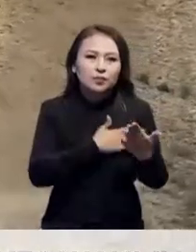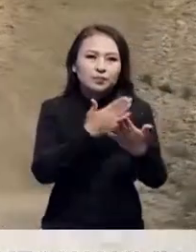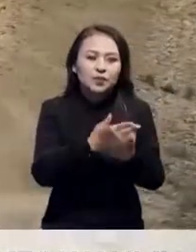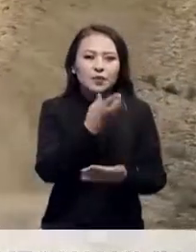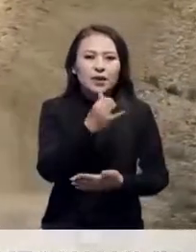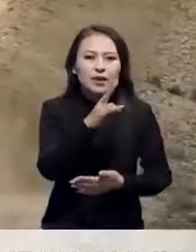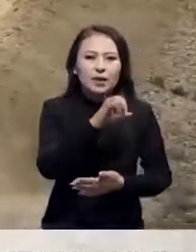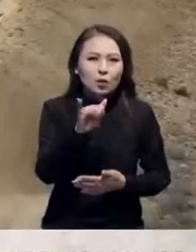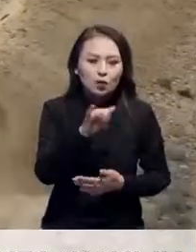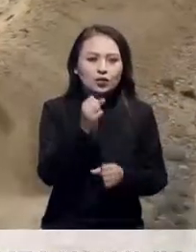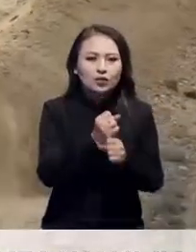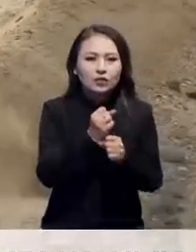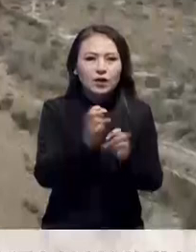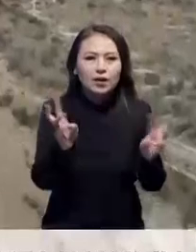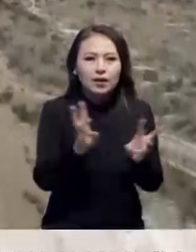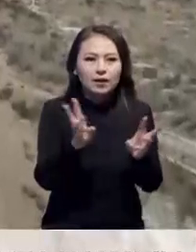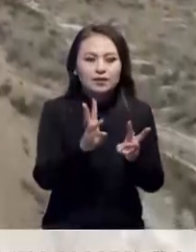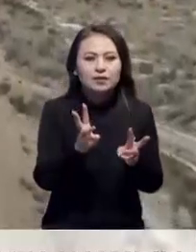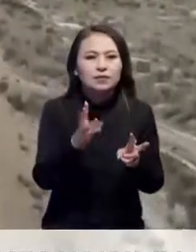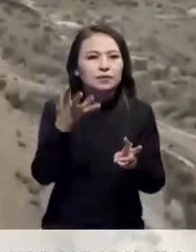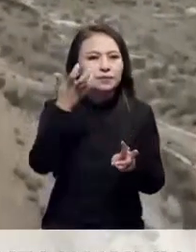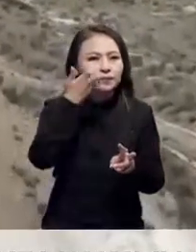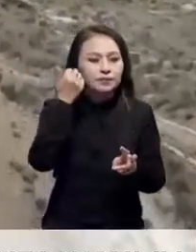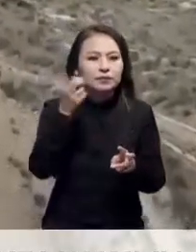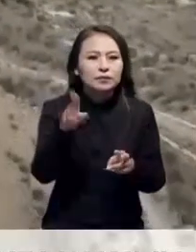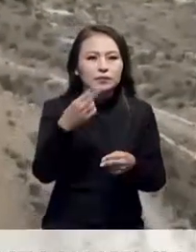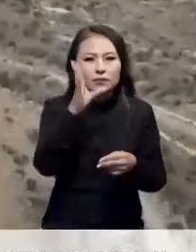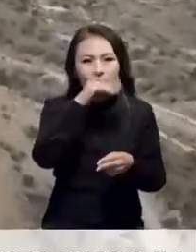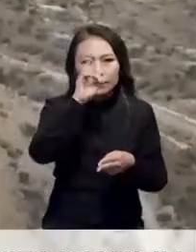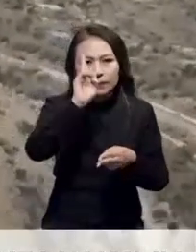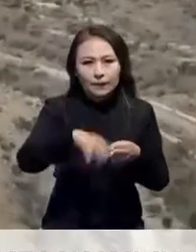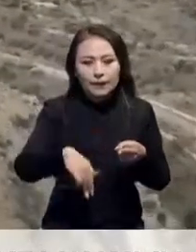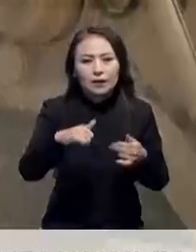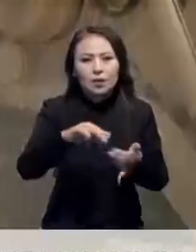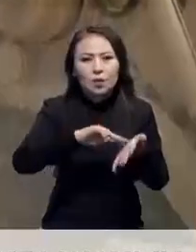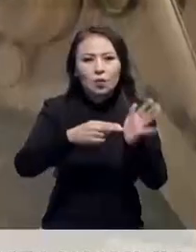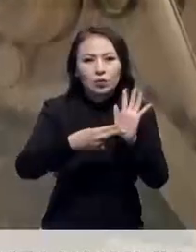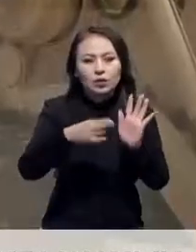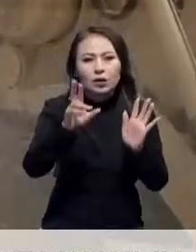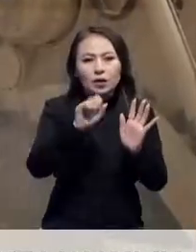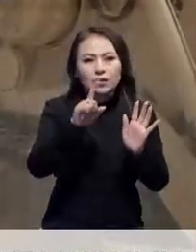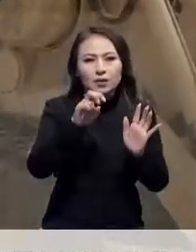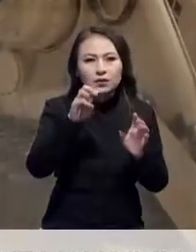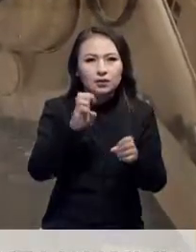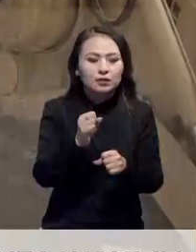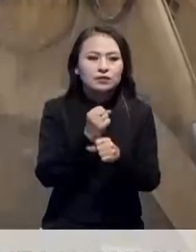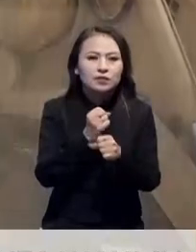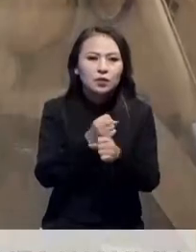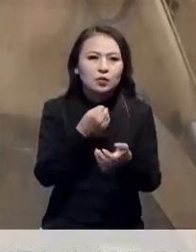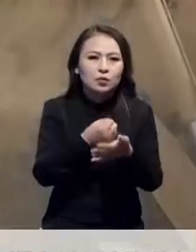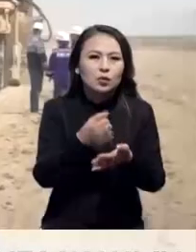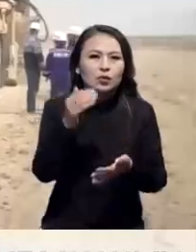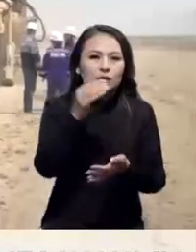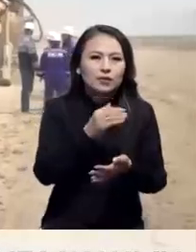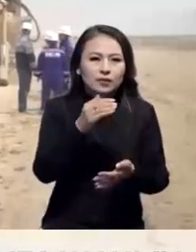Жаңаөзен магистралды газ құбырының екінші тармақ құрылысы желтоқсанда аяқталуы әбден мүмкін. Жоба Қазақгаз ұлттық компаниясының бастамасымен ақпан айында қолға